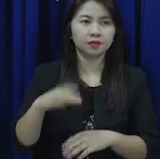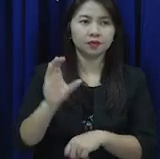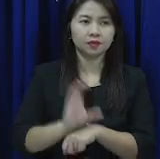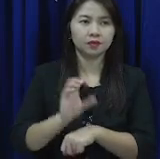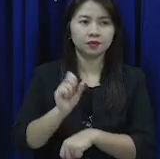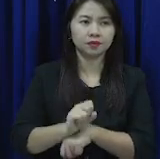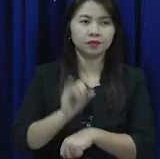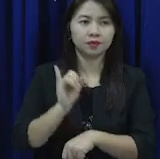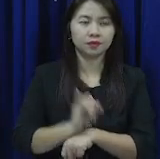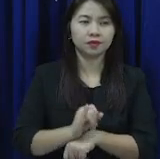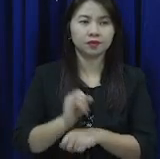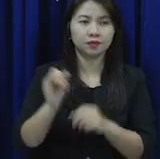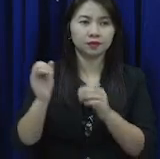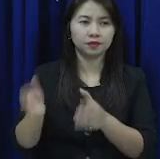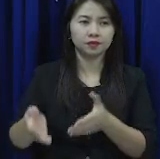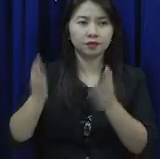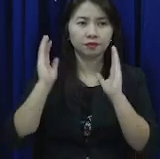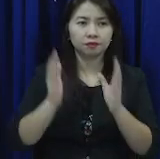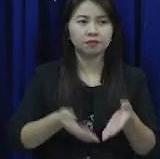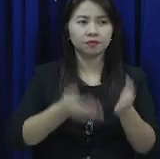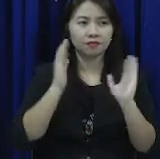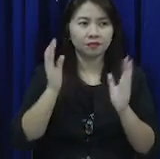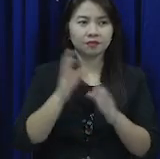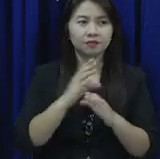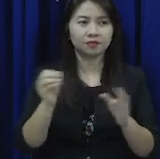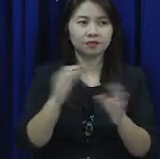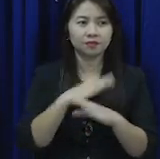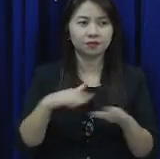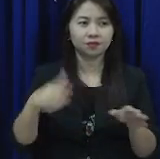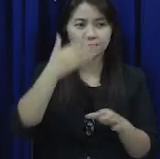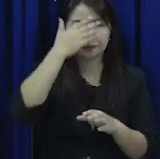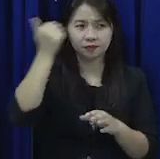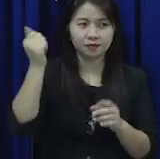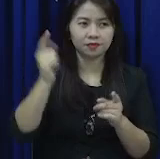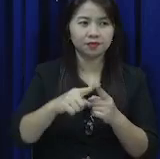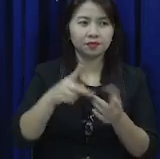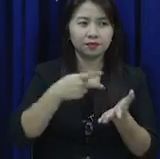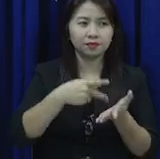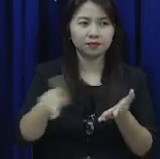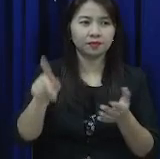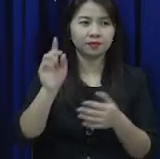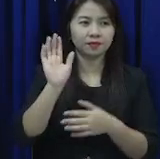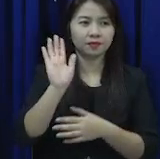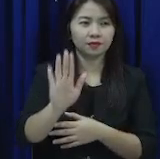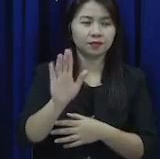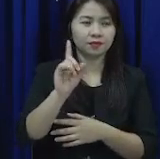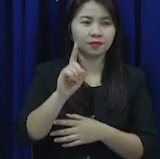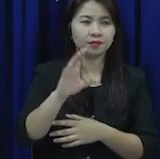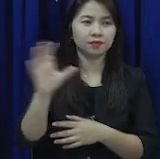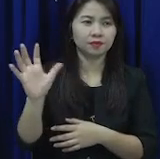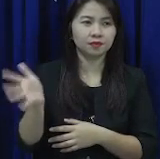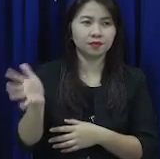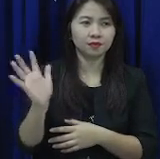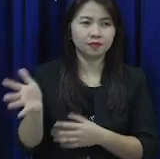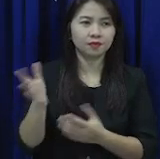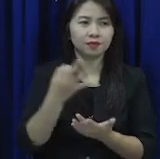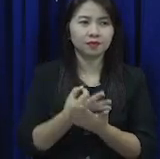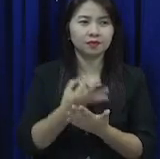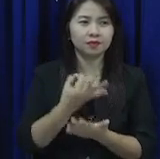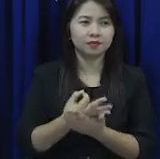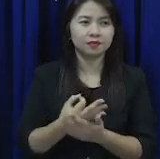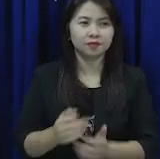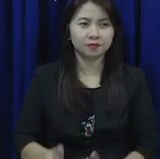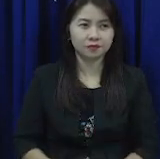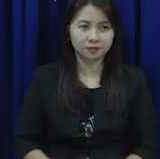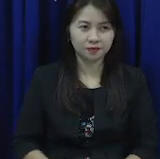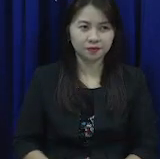Huwag niyong kalimutan dalhin ang 150 niyo 150 Oo 150 lang ah okay o ayan o aan ' ba o aan bayad na